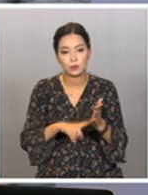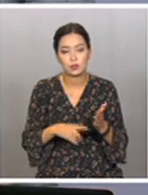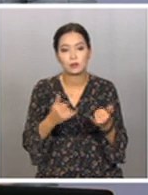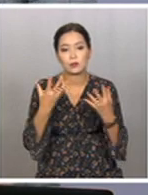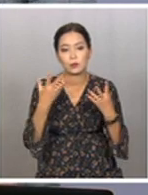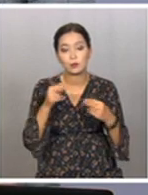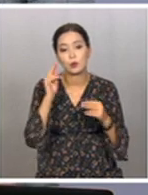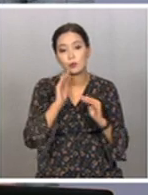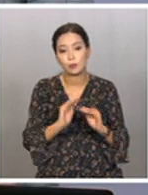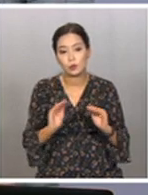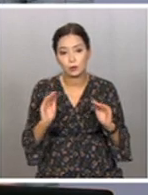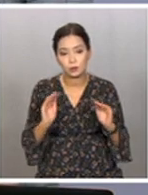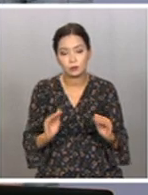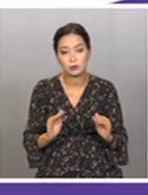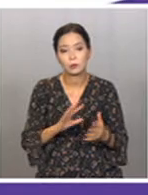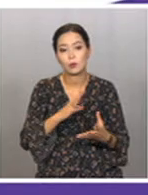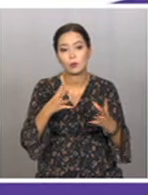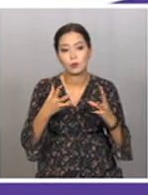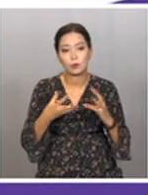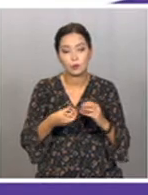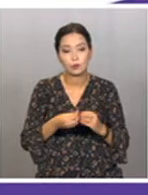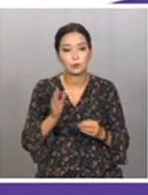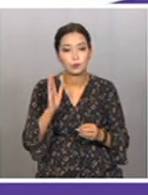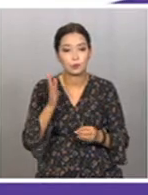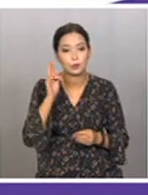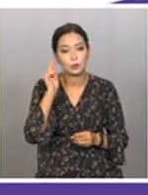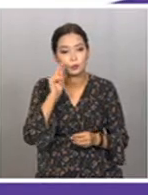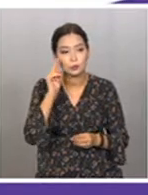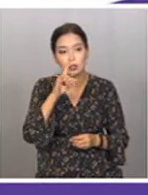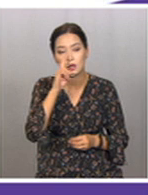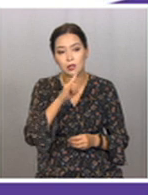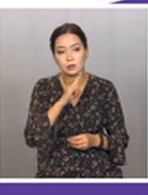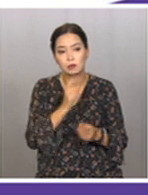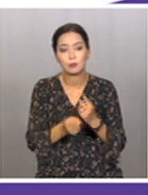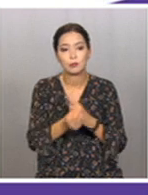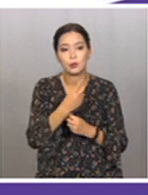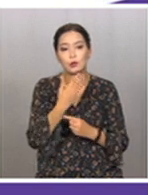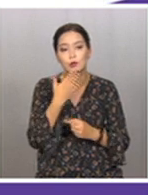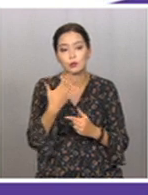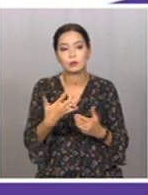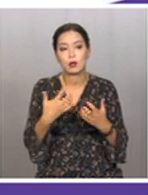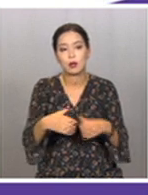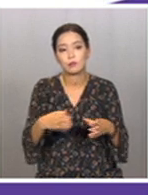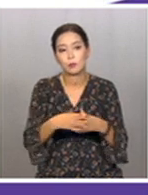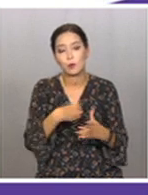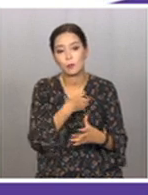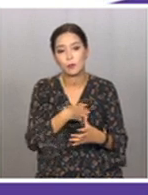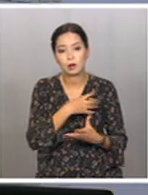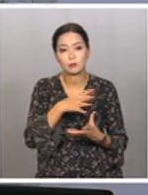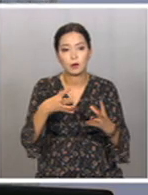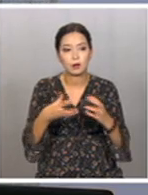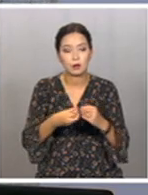Сонымен оқушылар, бүгінгі сабағымызды қорытындылайтын болсақ, Қазақстанда құрылған ұлттық автономиялардың маңыздылығына баға